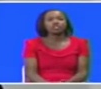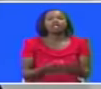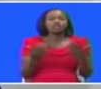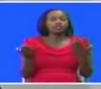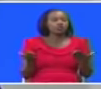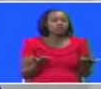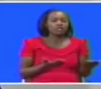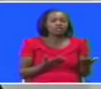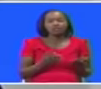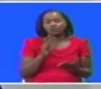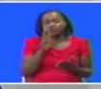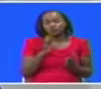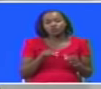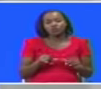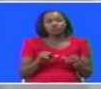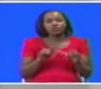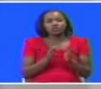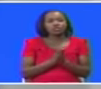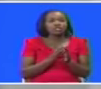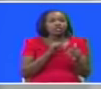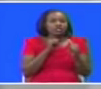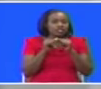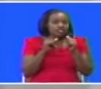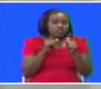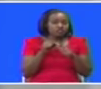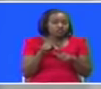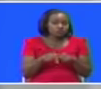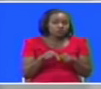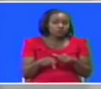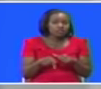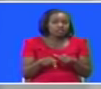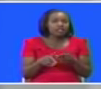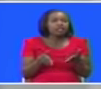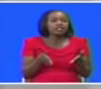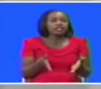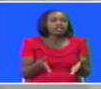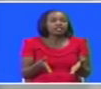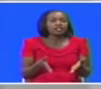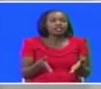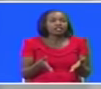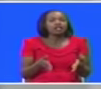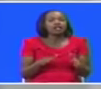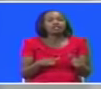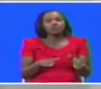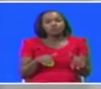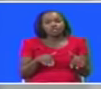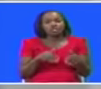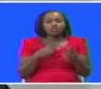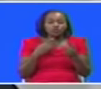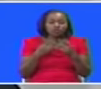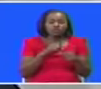Karibu tena mtazamaji, tuendelee na mahojiano yetu katika studio hivi sasa, na bado tunaangazia swala la